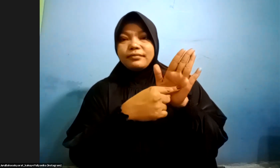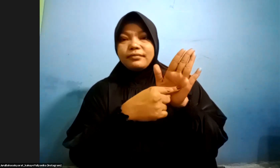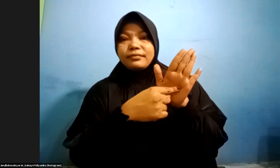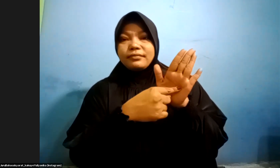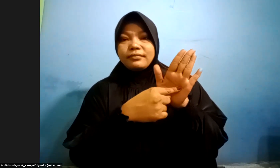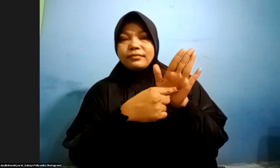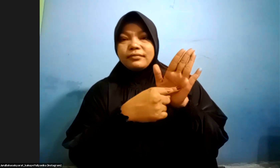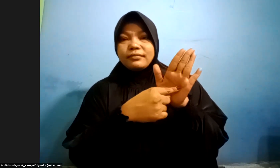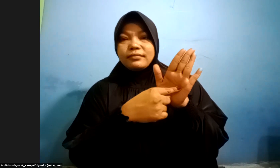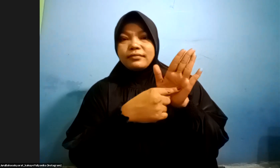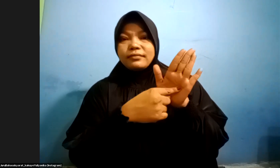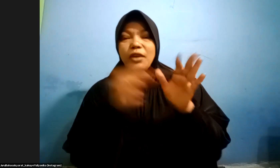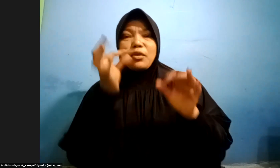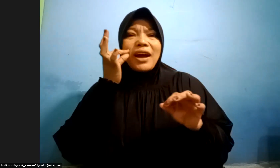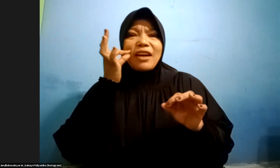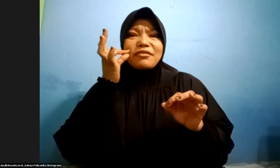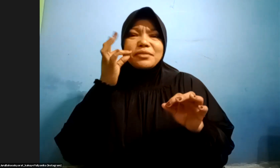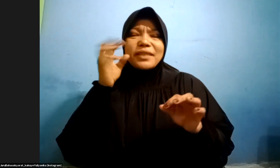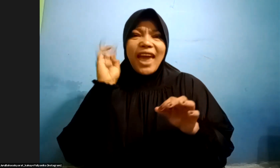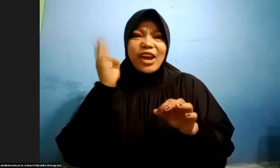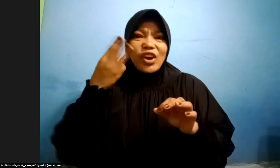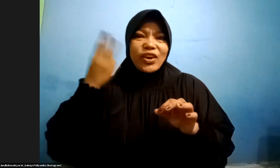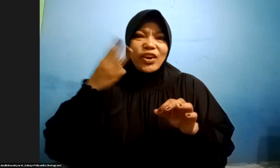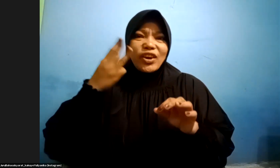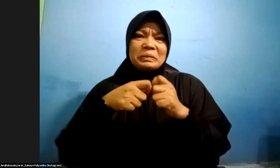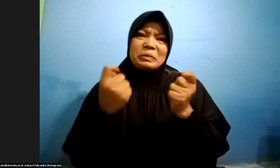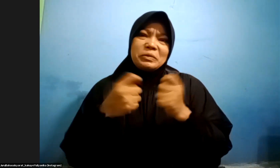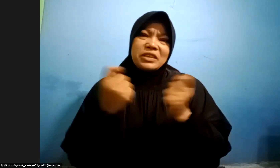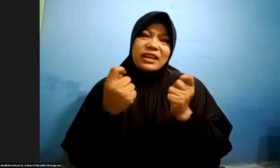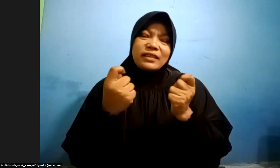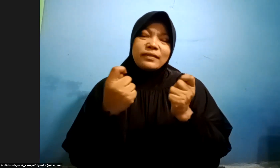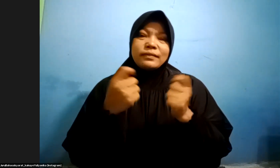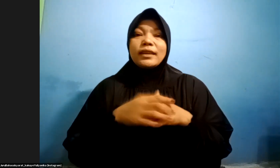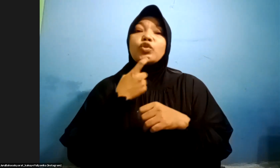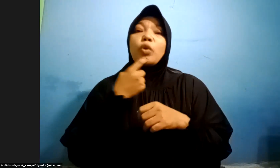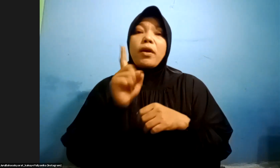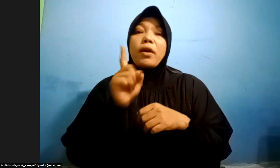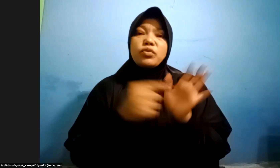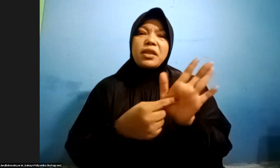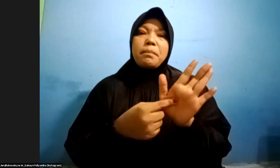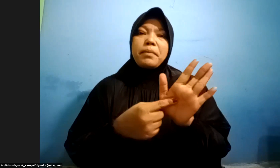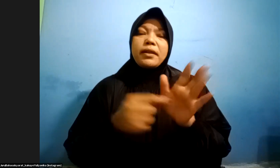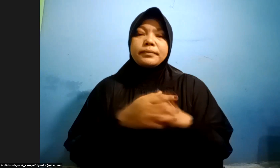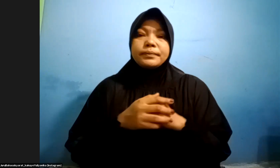Sepertinya PPT-nya agak error nih, Mbak. Mungkin saya coba dulu sebentar ya, sebelum dibuka.